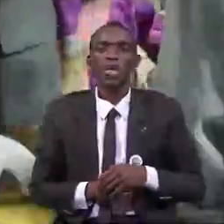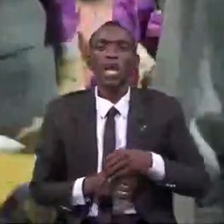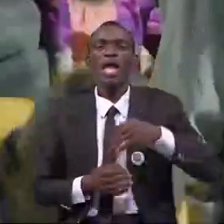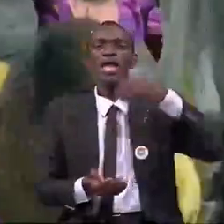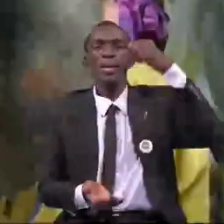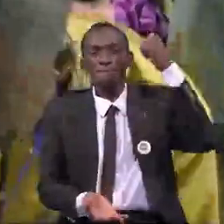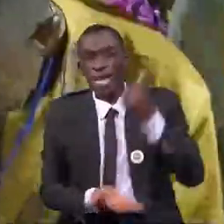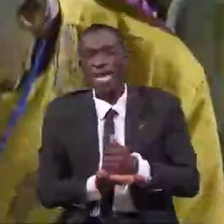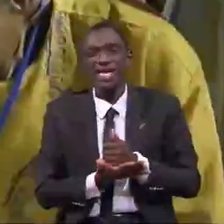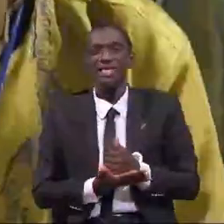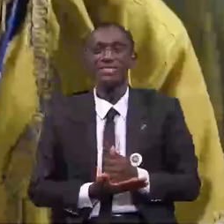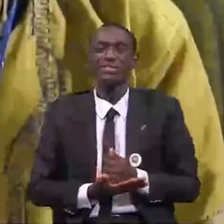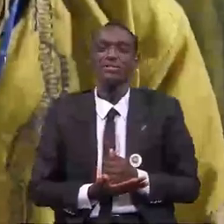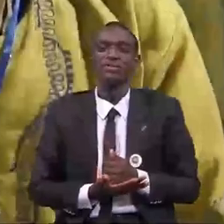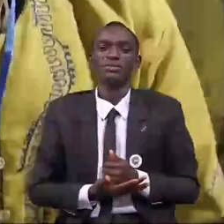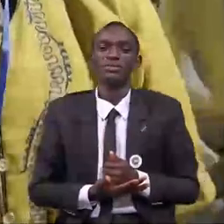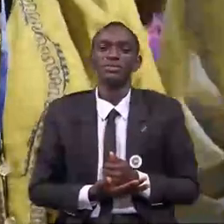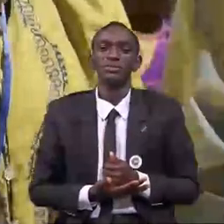maintenant AMEN